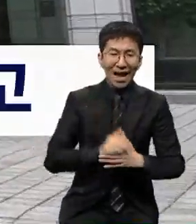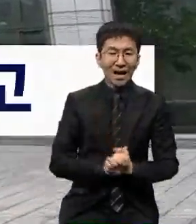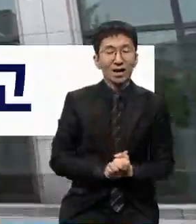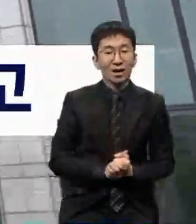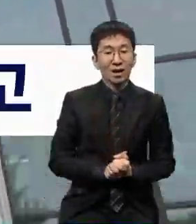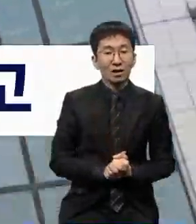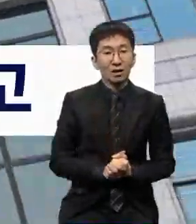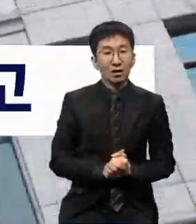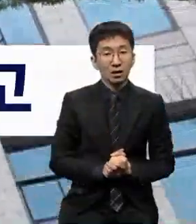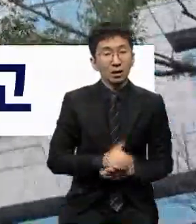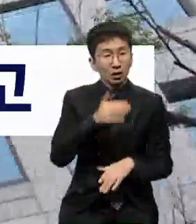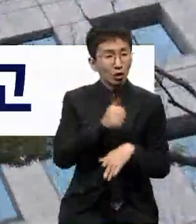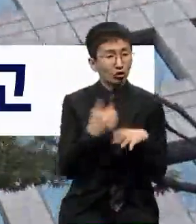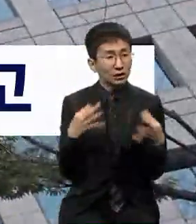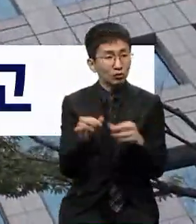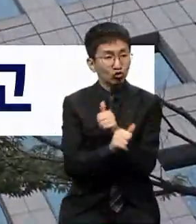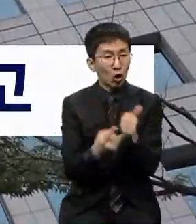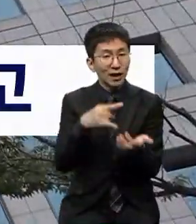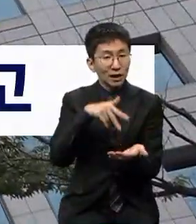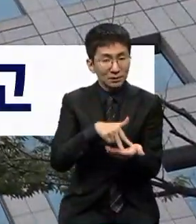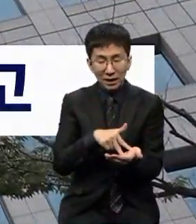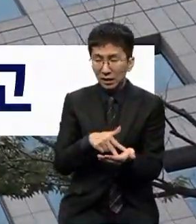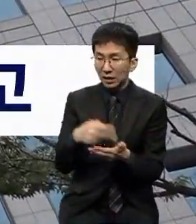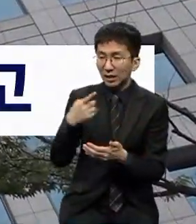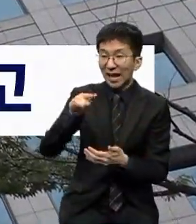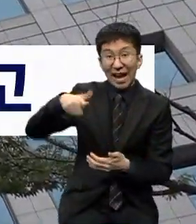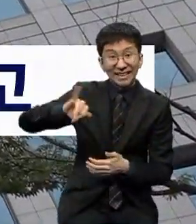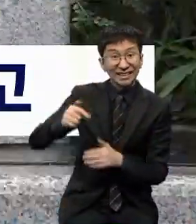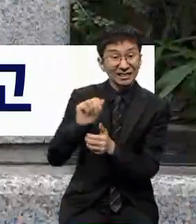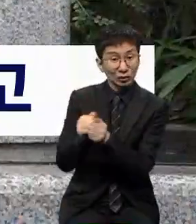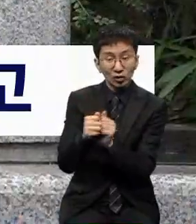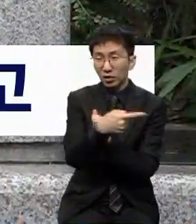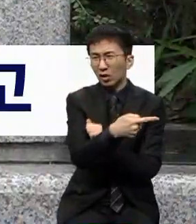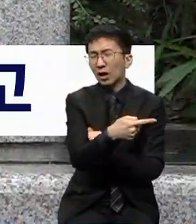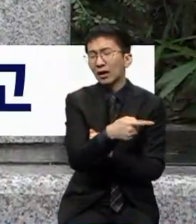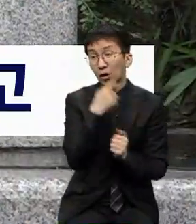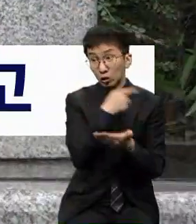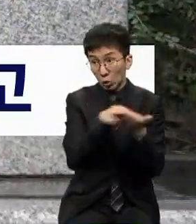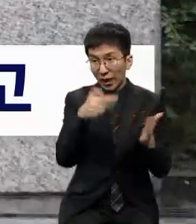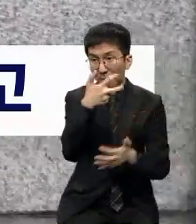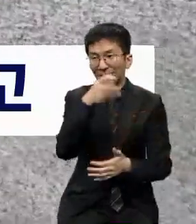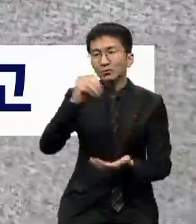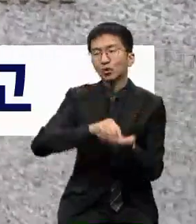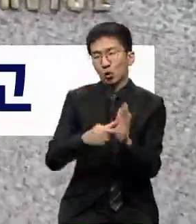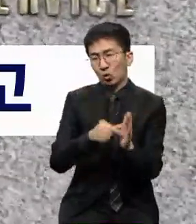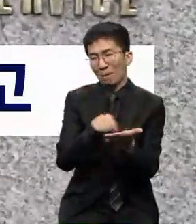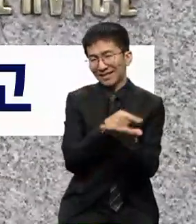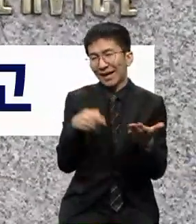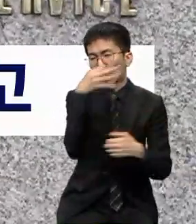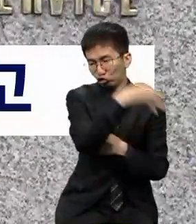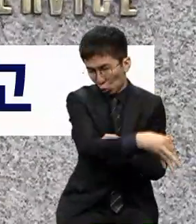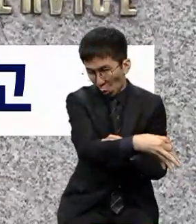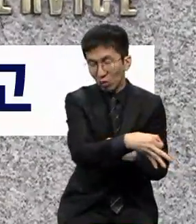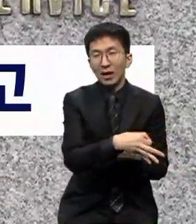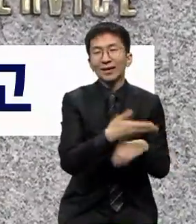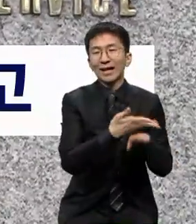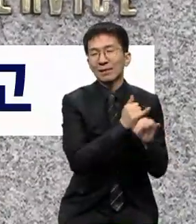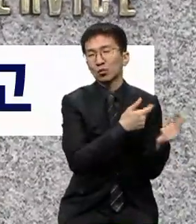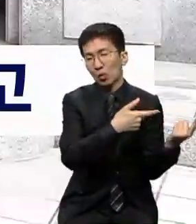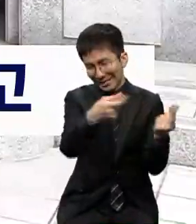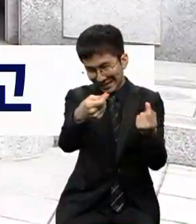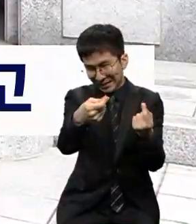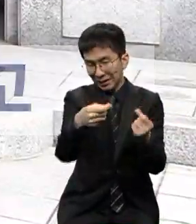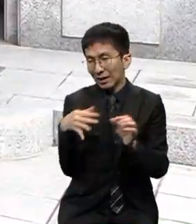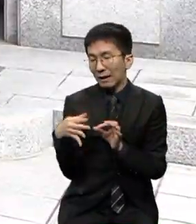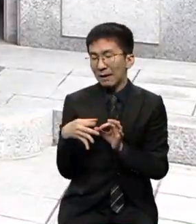금감원 금융분쟁조정위원회가 대신증권에 대해 A씨 손해액의 80%를 배상하고 다른 피해자들도 같은 기준에